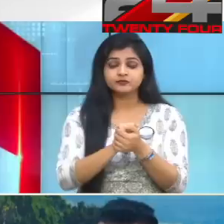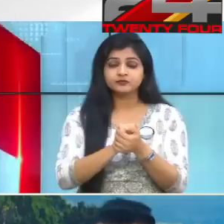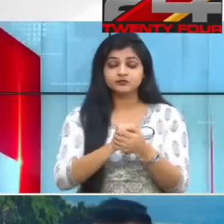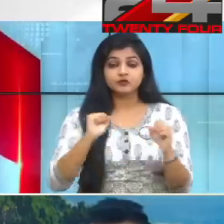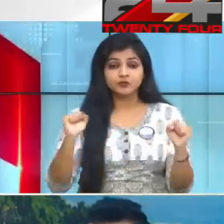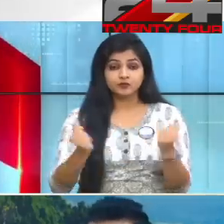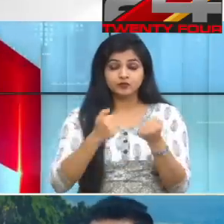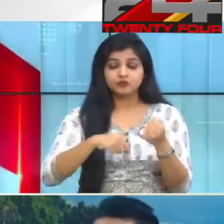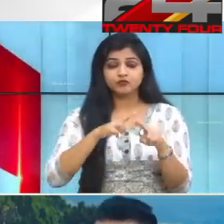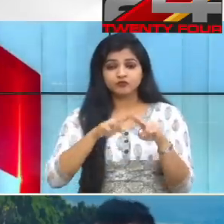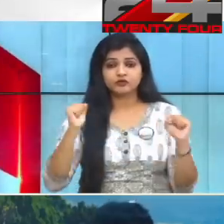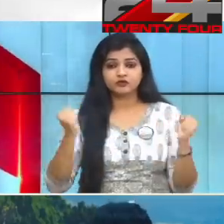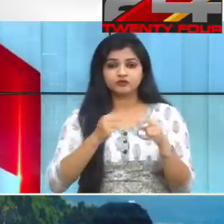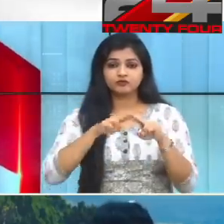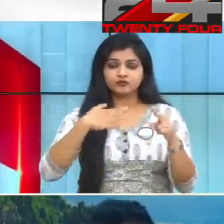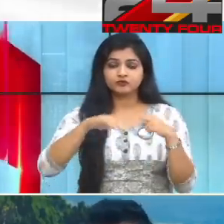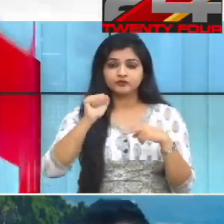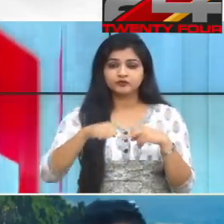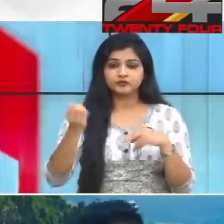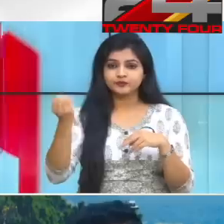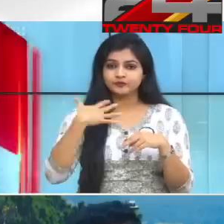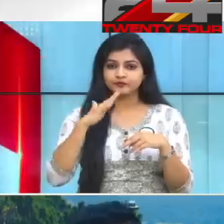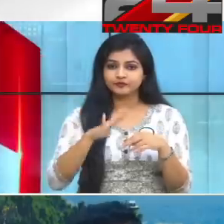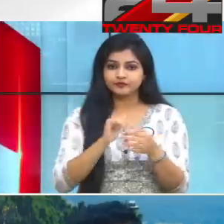എല്ലാ ശ്രമങ്ങളും നടത്തും എന്നുള്ളത് അവരെ അറിയിച്ചിട്ടുണ്ട്.